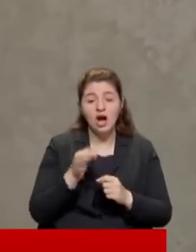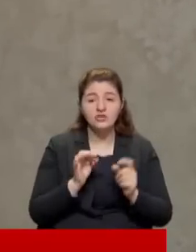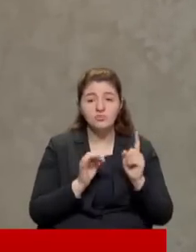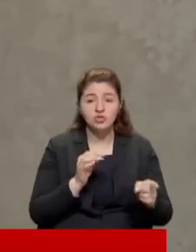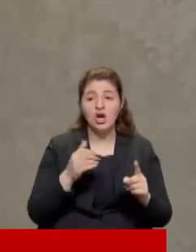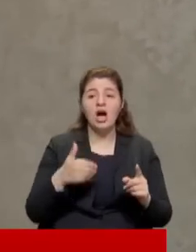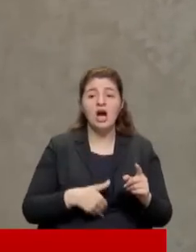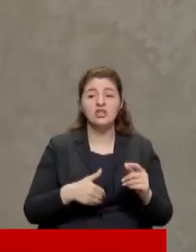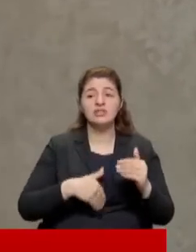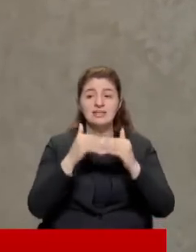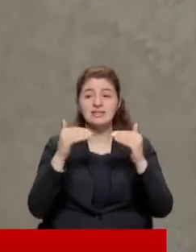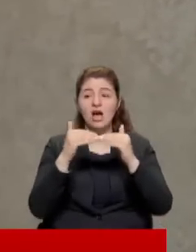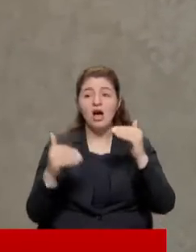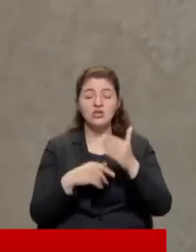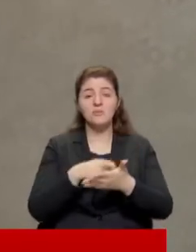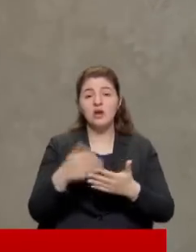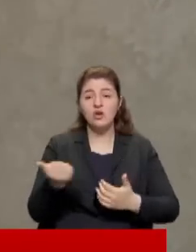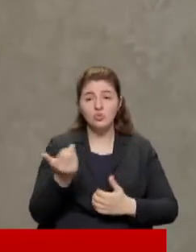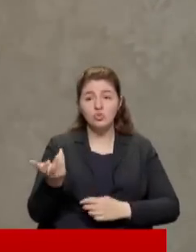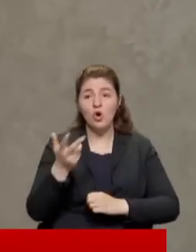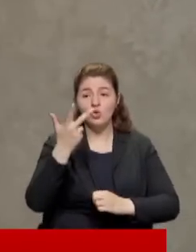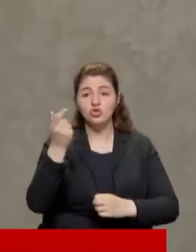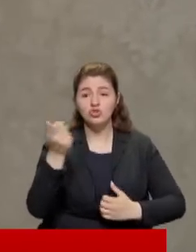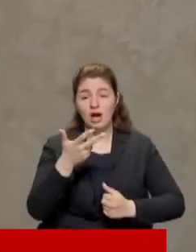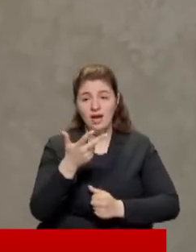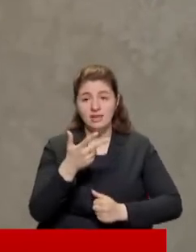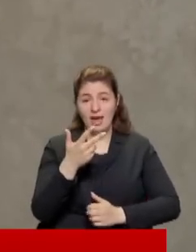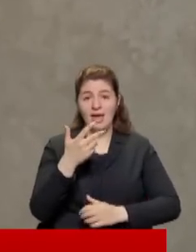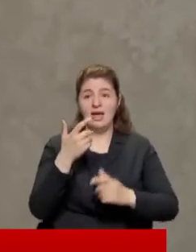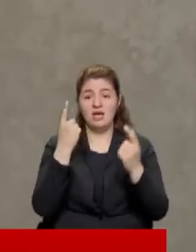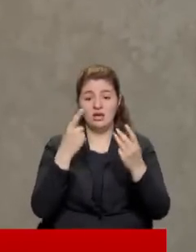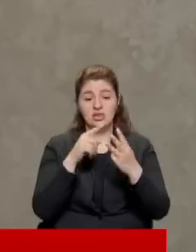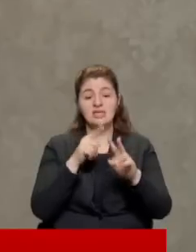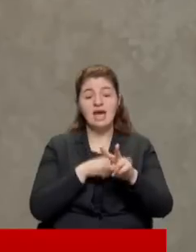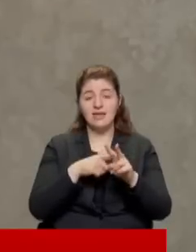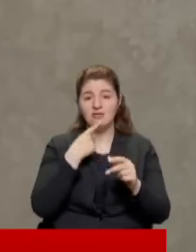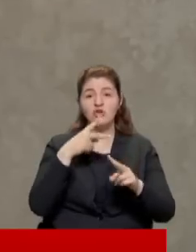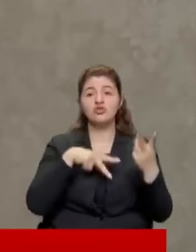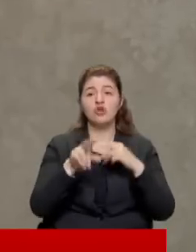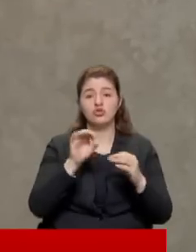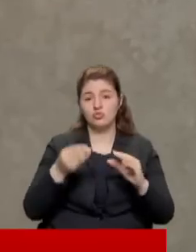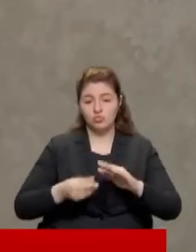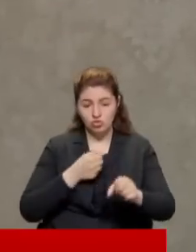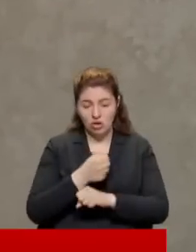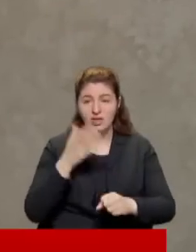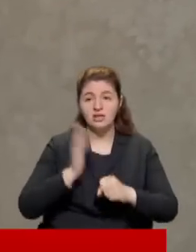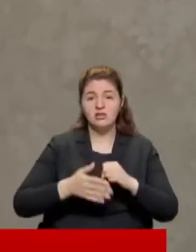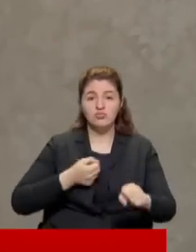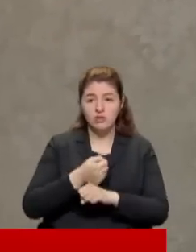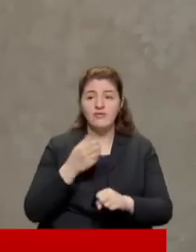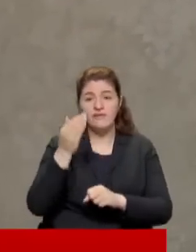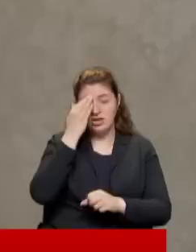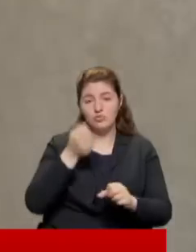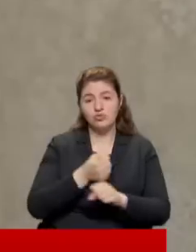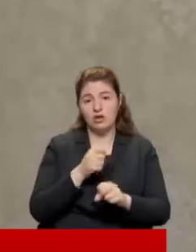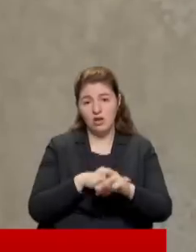%60'ı açlık sınırının altında ücret alıyor. 3 tane Y vaat ederek geldiniz. Yolsuzluklarla mücadele, yasaklarla mücadele ve